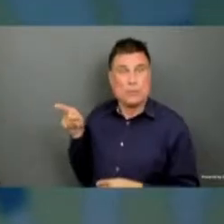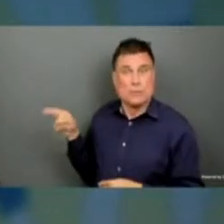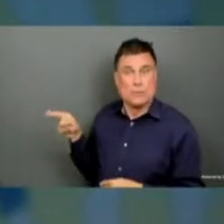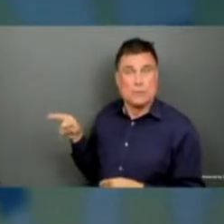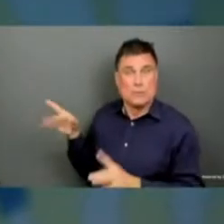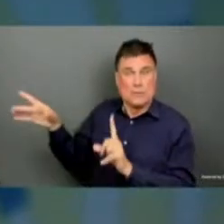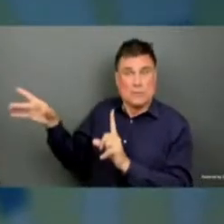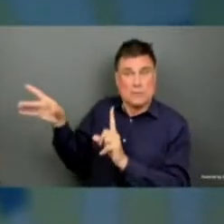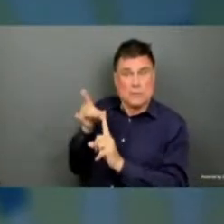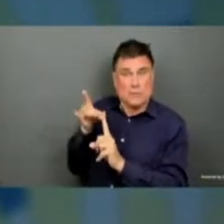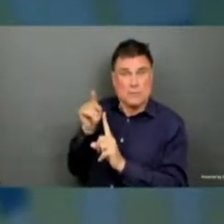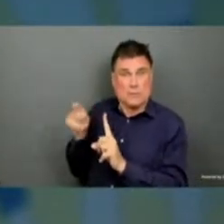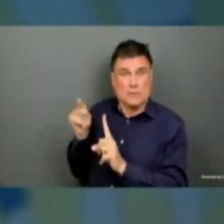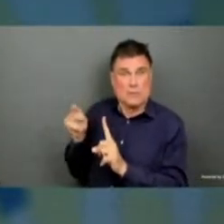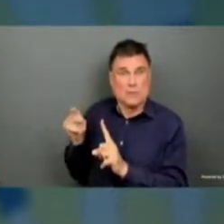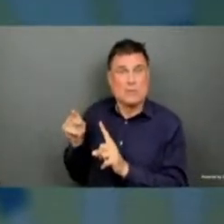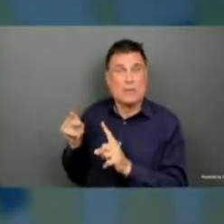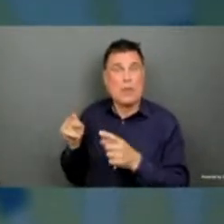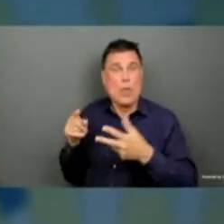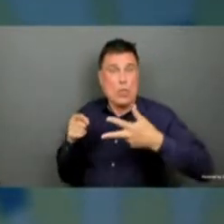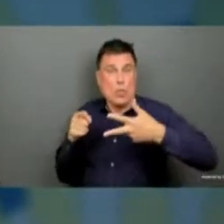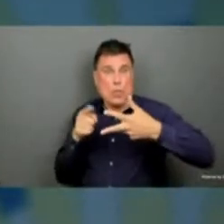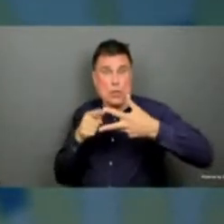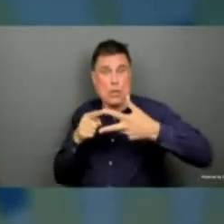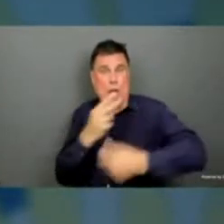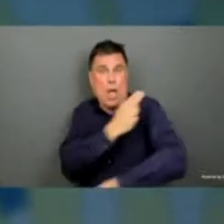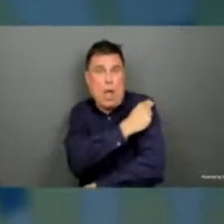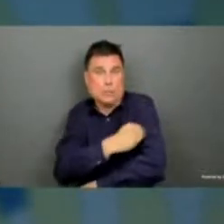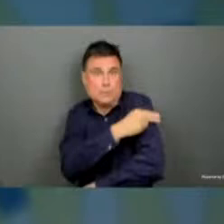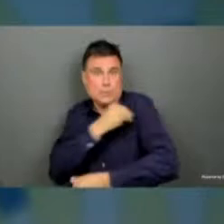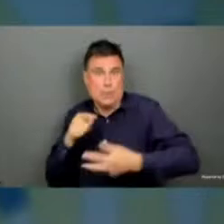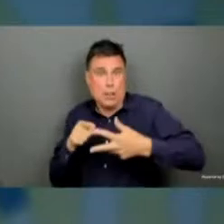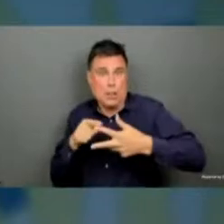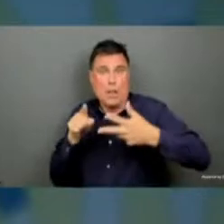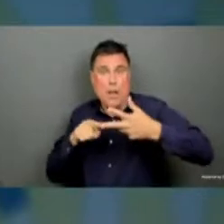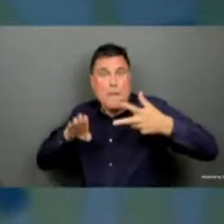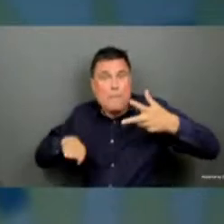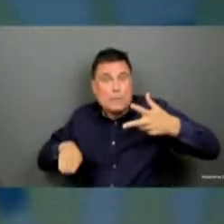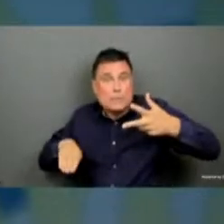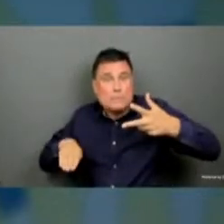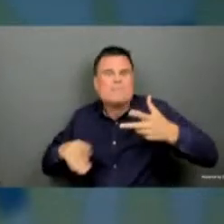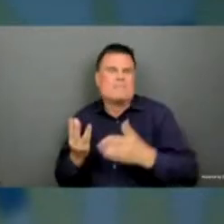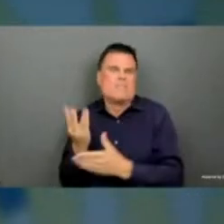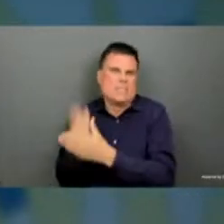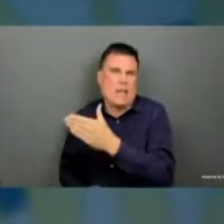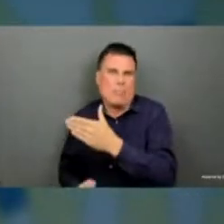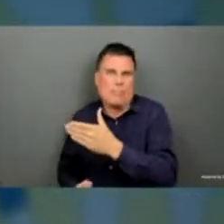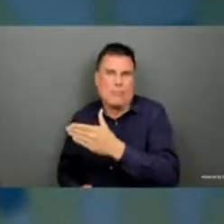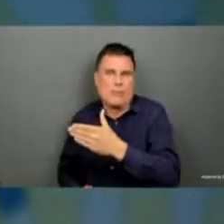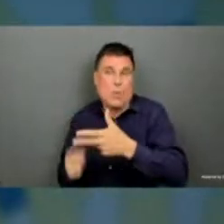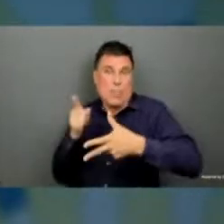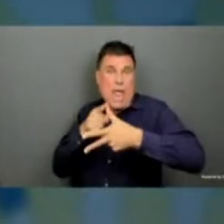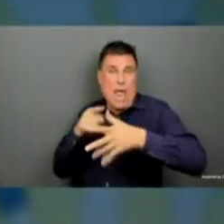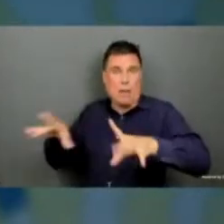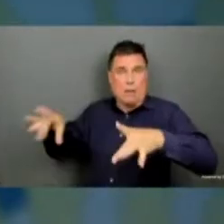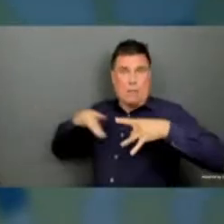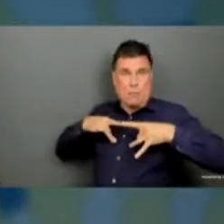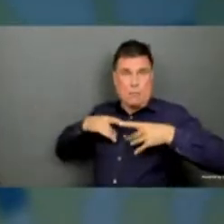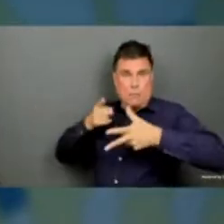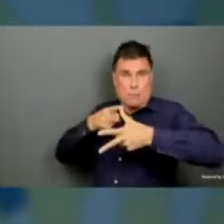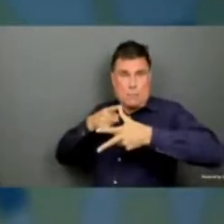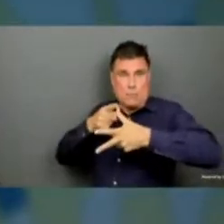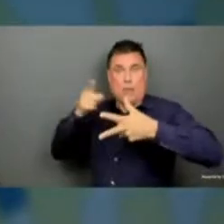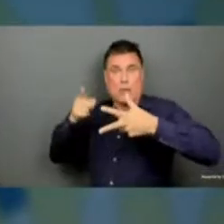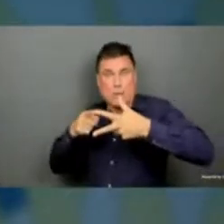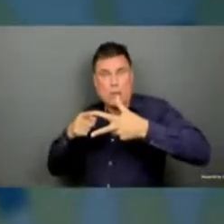the bottom,去年2月到今年的6月7号的住院每天的新增以及